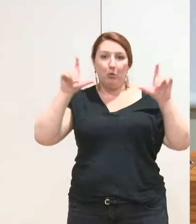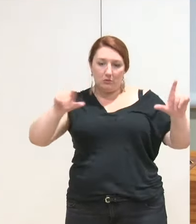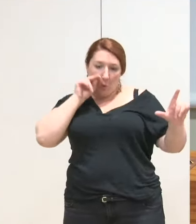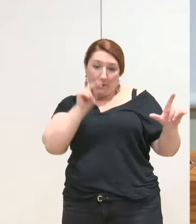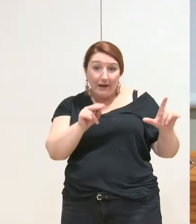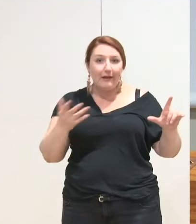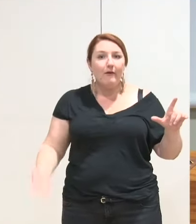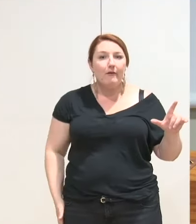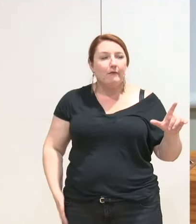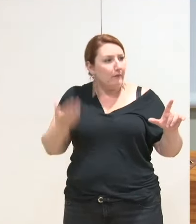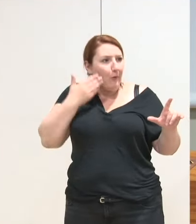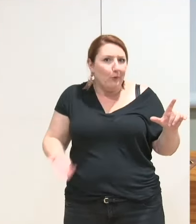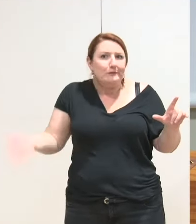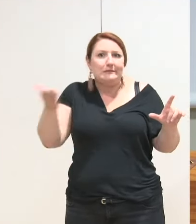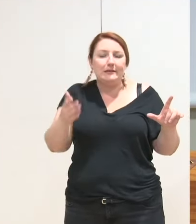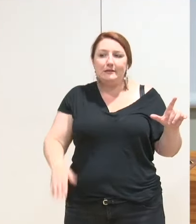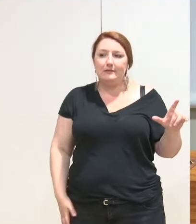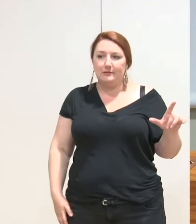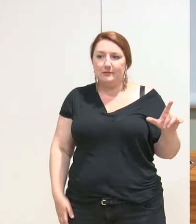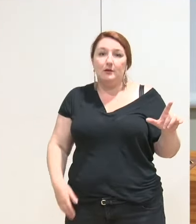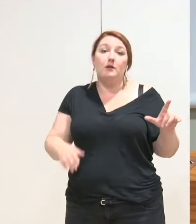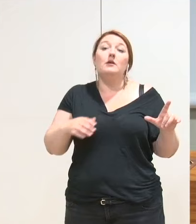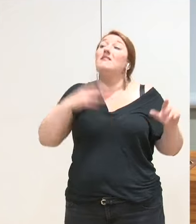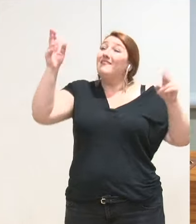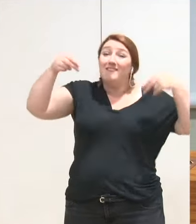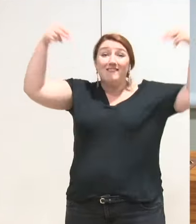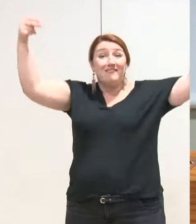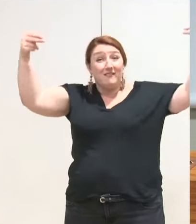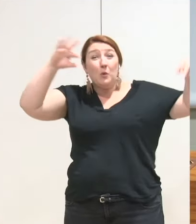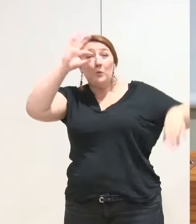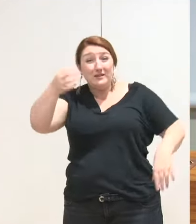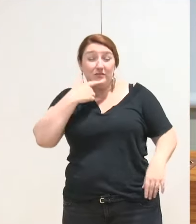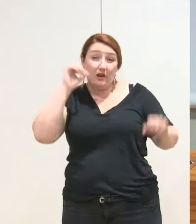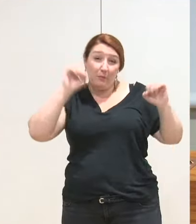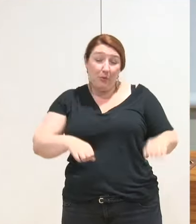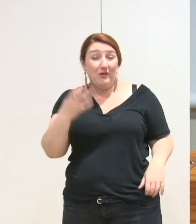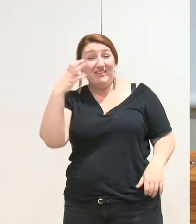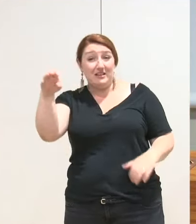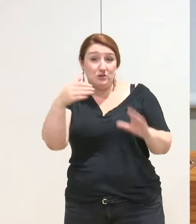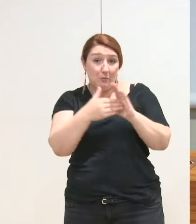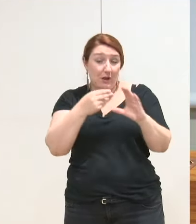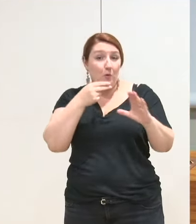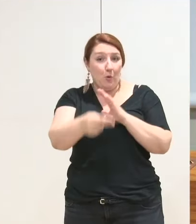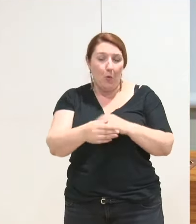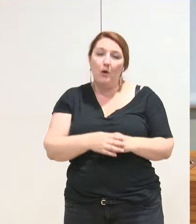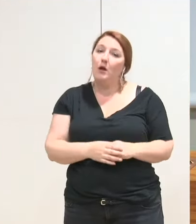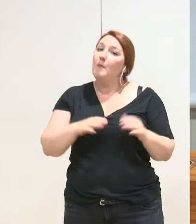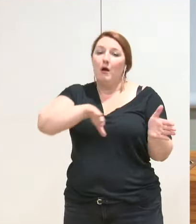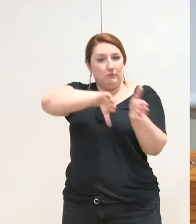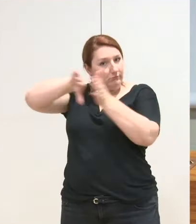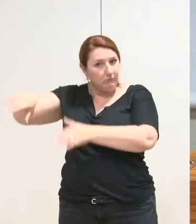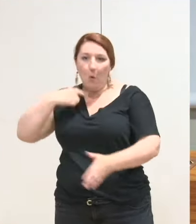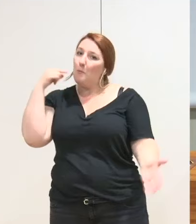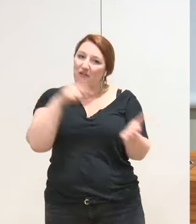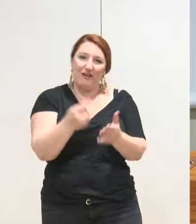cela représenterait cela aurait pu pardon représenter 400000 € et ben avec ces 400000 € là nous nous préférons